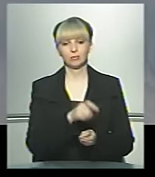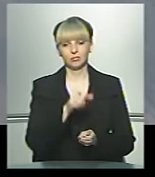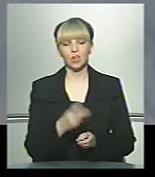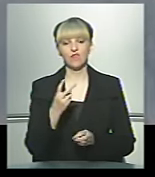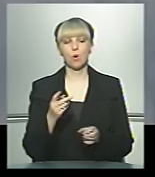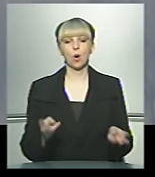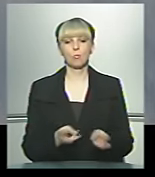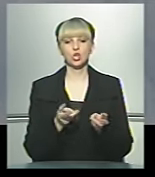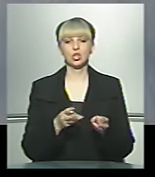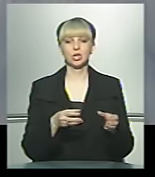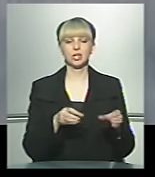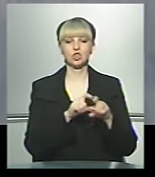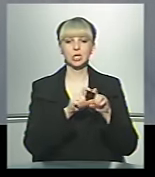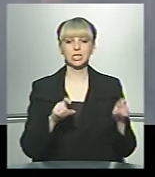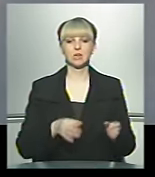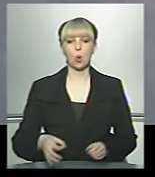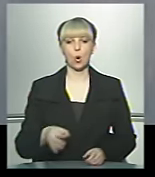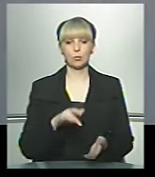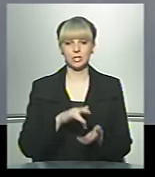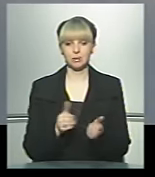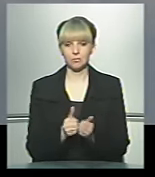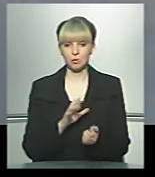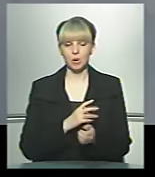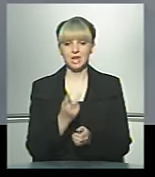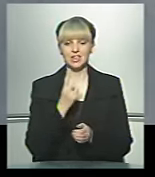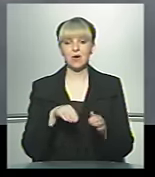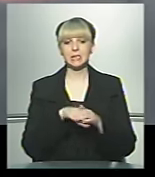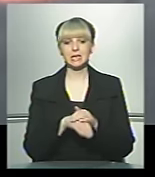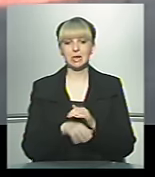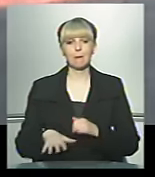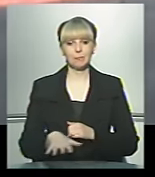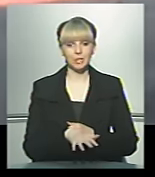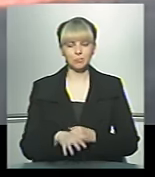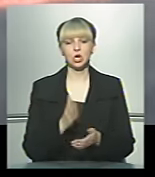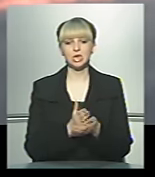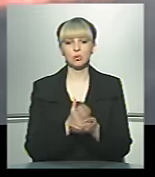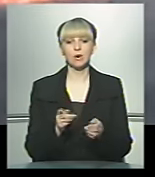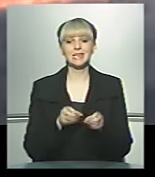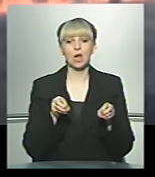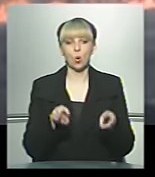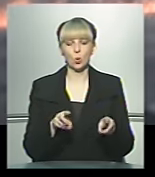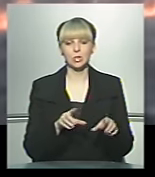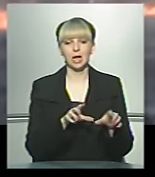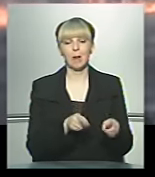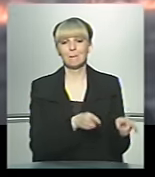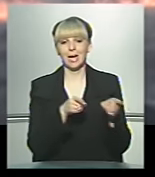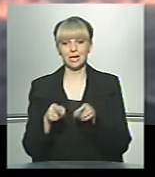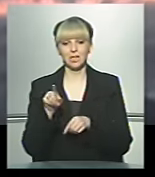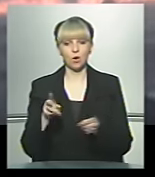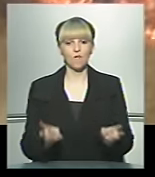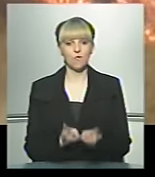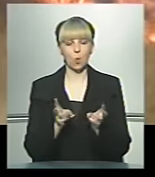двох пожежно-рятувальних частин обласного центру. Поруч знаходилися два складські приміщення, тож існувала загроза перекидання на них